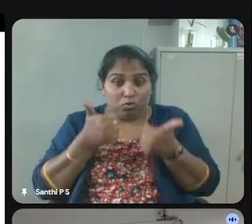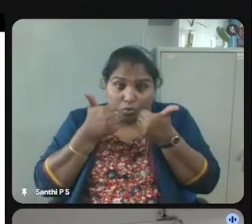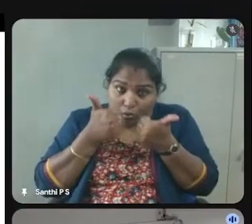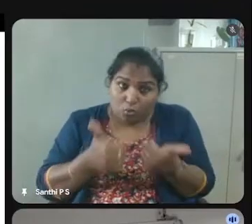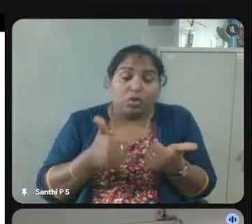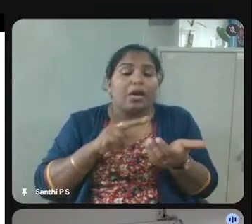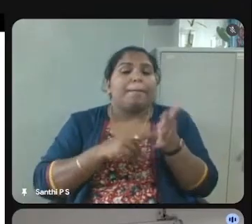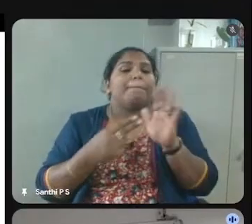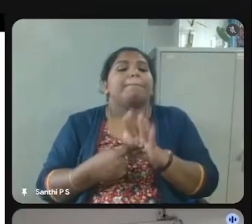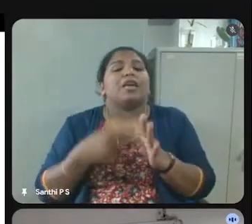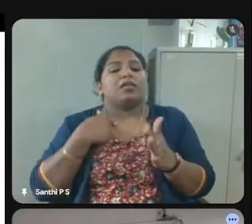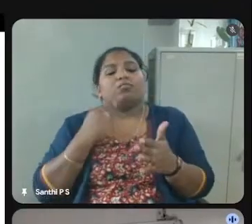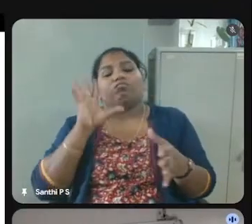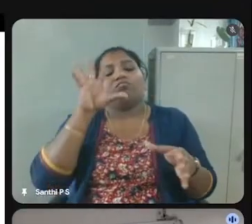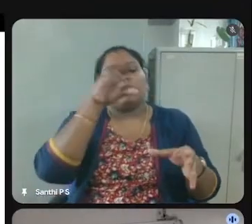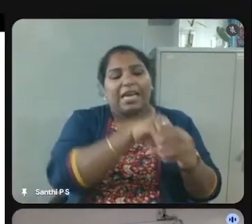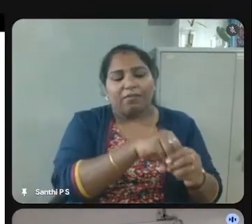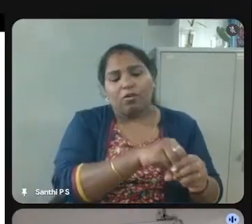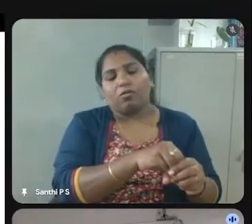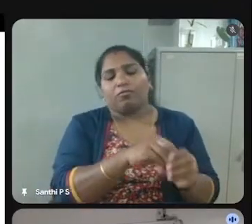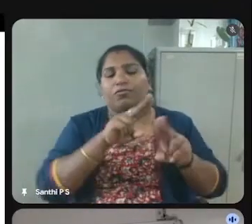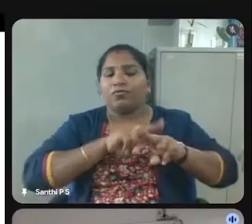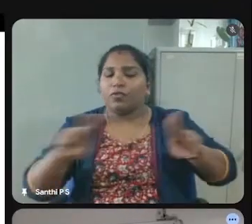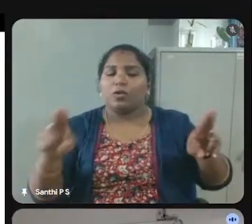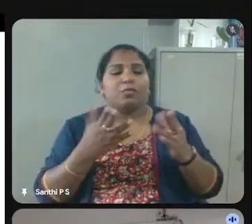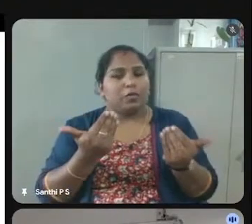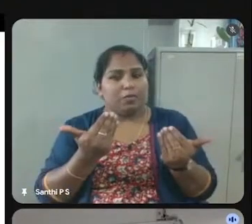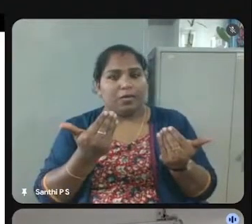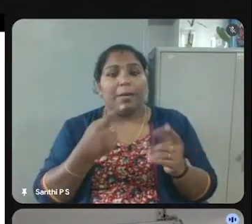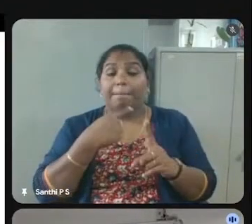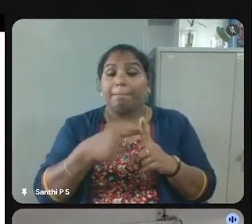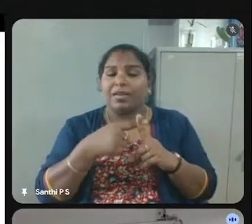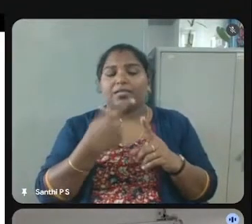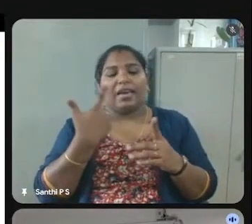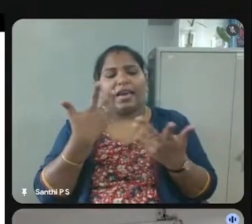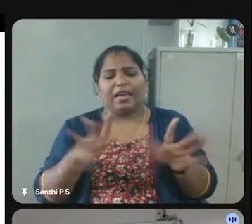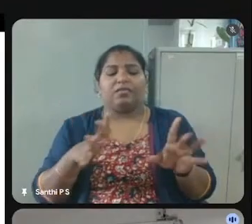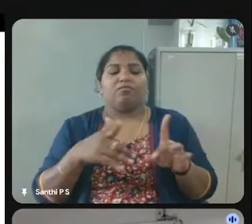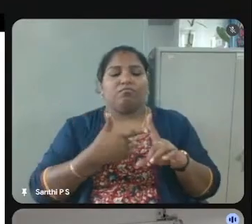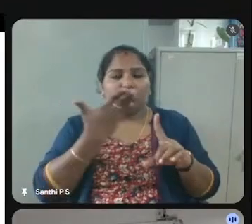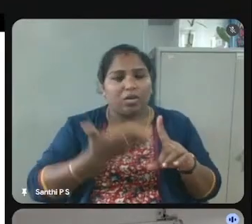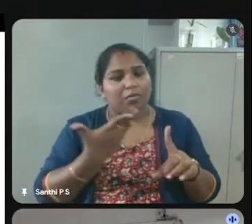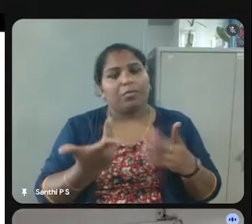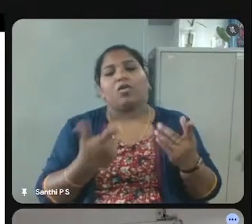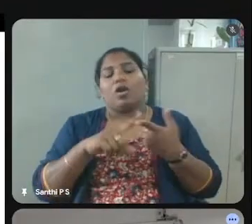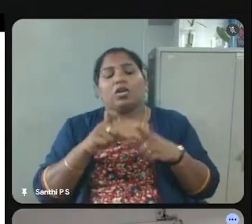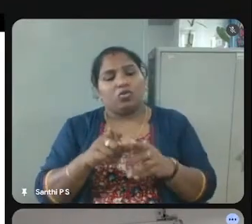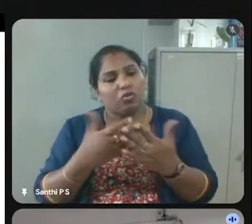സംബന്ധിച്ചിടത്തോളം, അങ്ങനെയുള്ള ഒരു പേരന്റിന്റെ കുട്ടിക്ക് നമ്മൾ ഈ പറഞ്ഞ തെറപ്പി അല്ലെങ്കിൽ അക്കാഡമിക്സ് ആണെന്നുണ്ടെങ്കിലും മറ്റേത്